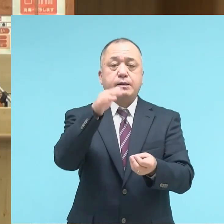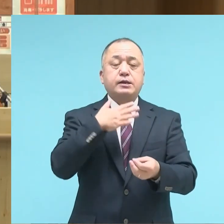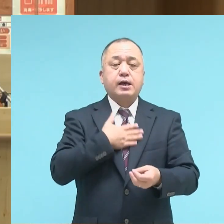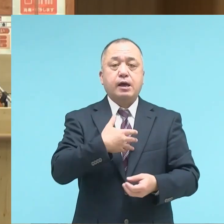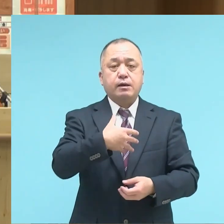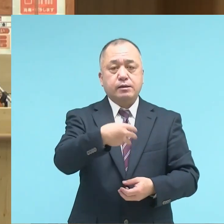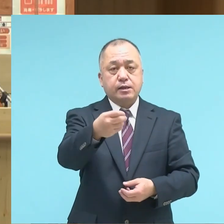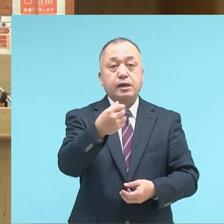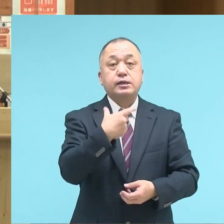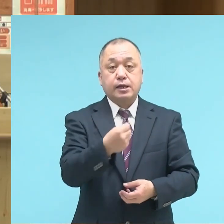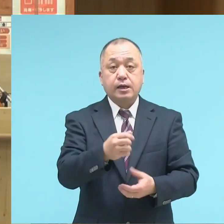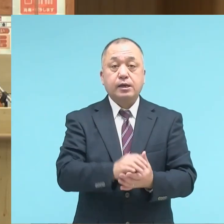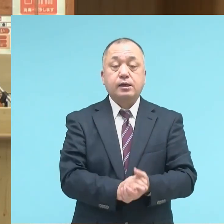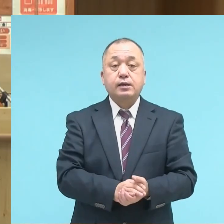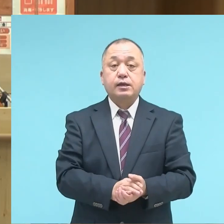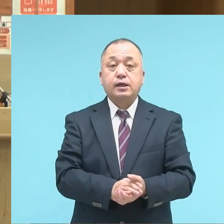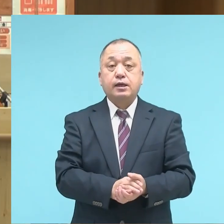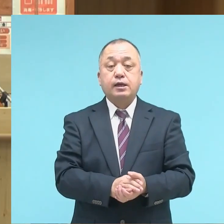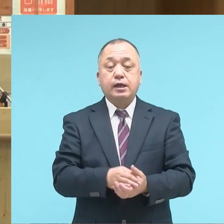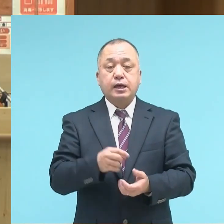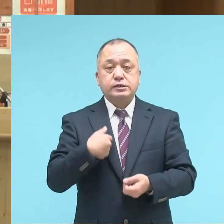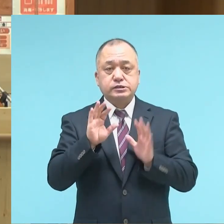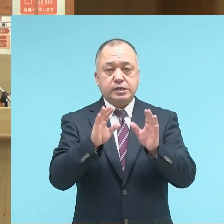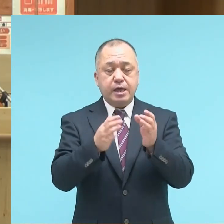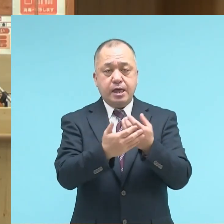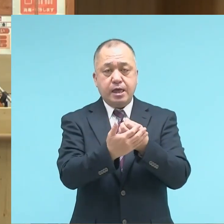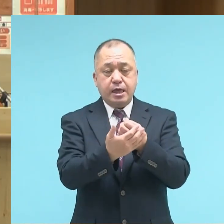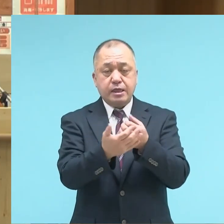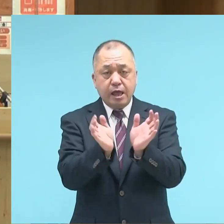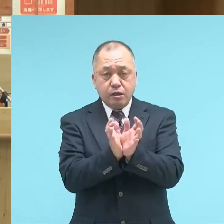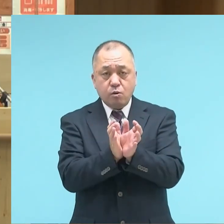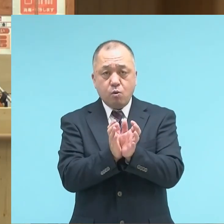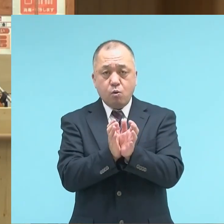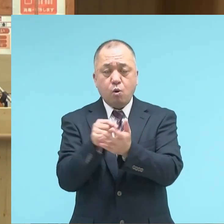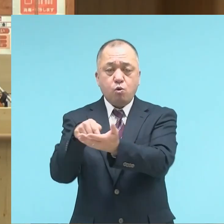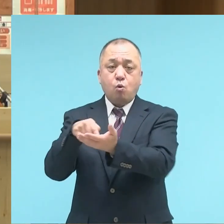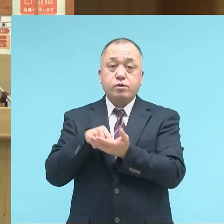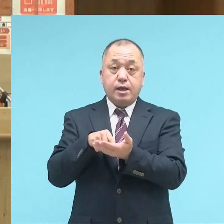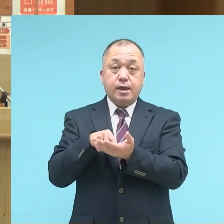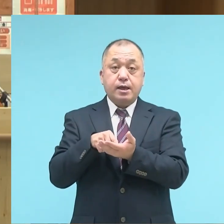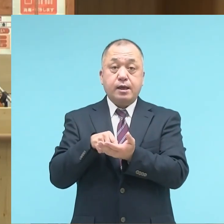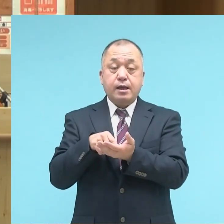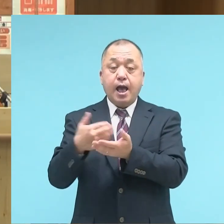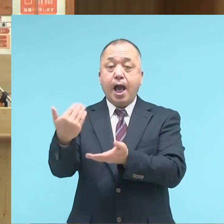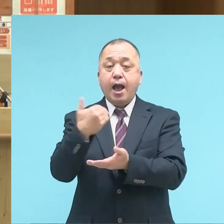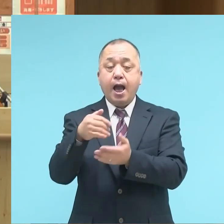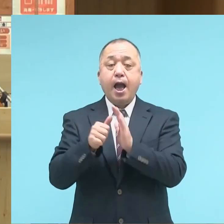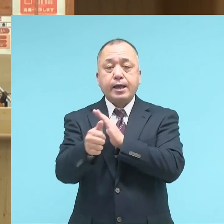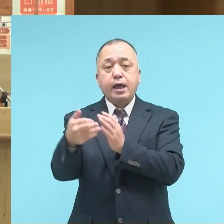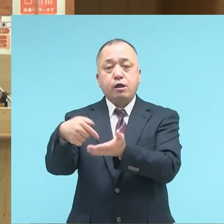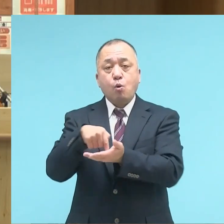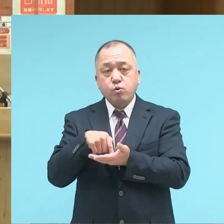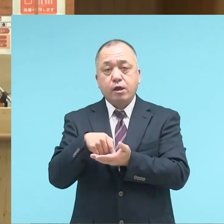して、自衛隊の派遣要請の話が来て、何かそこからいろんなことをやってるという話じゃなくて、そもそも集団感染